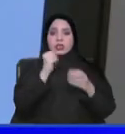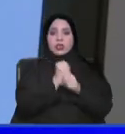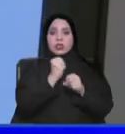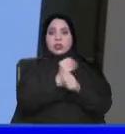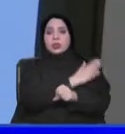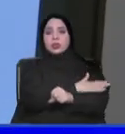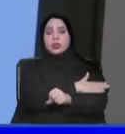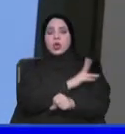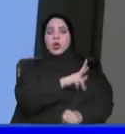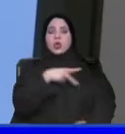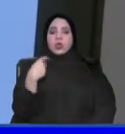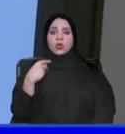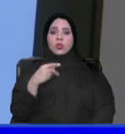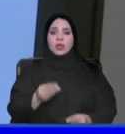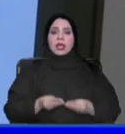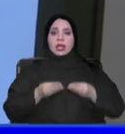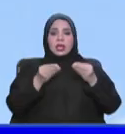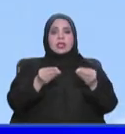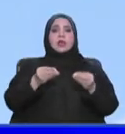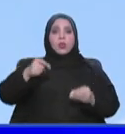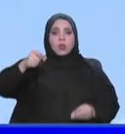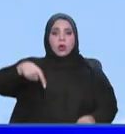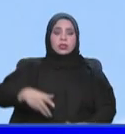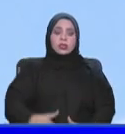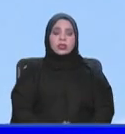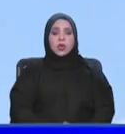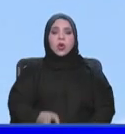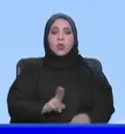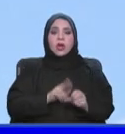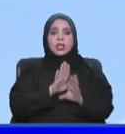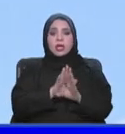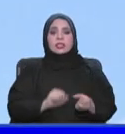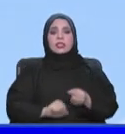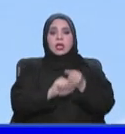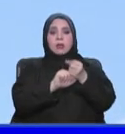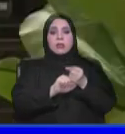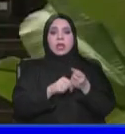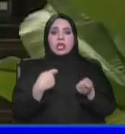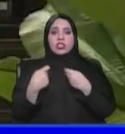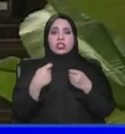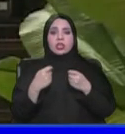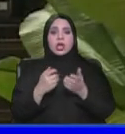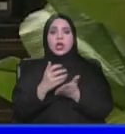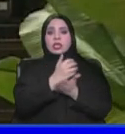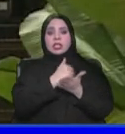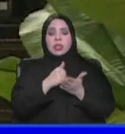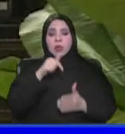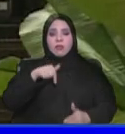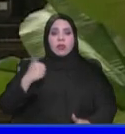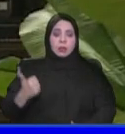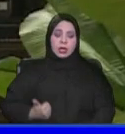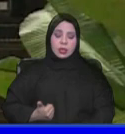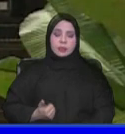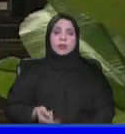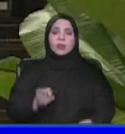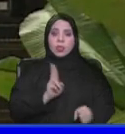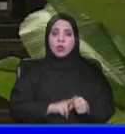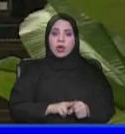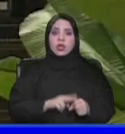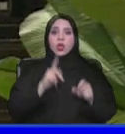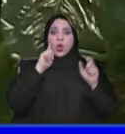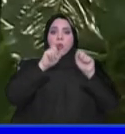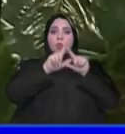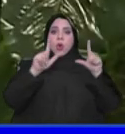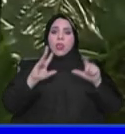الحكوميه المقدمه للمواطنين ودعم النشاط التجاري والاستثماري في مملكه البحرين فقد اظهرت